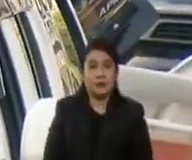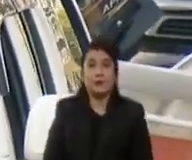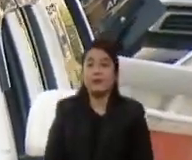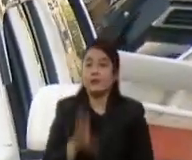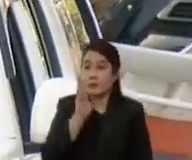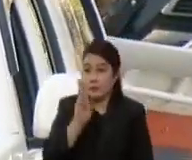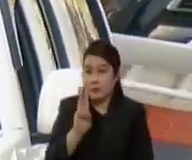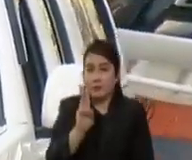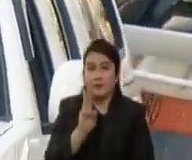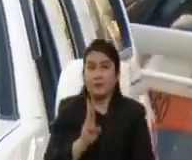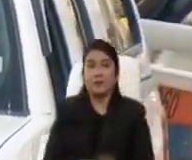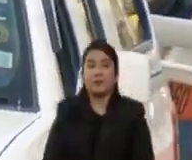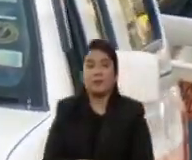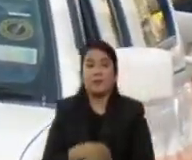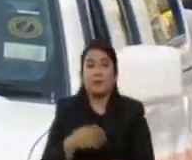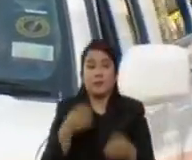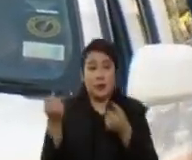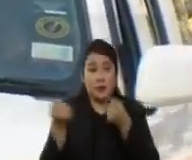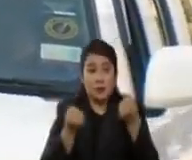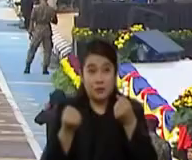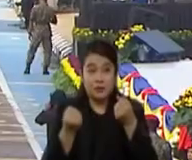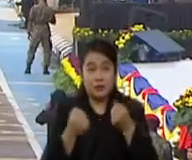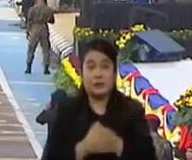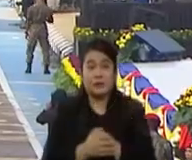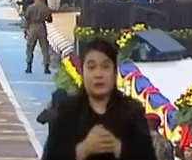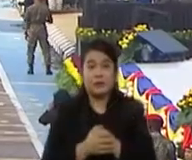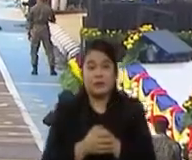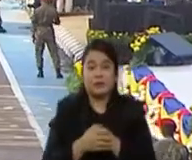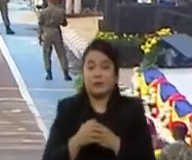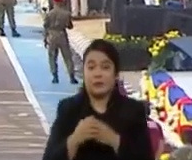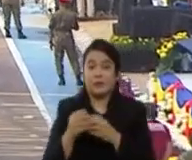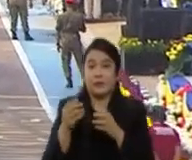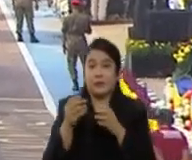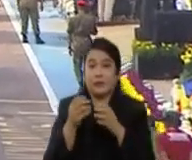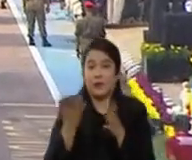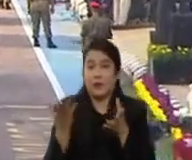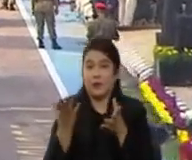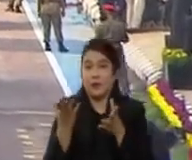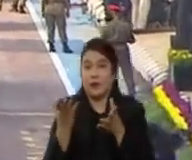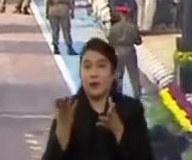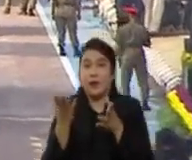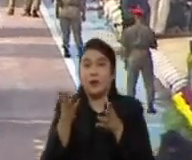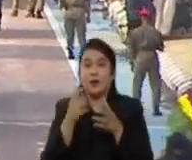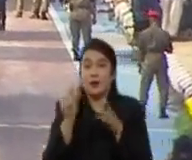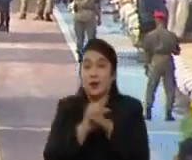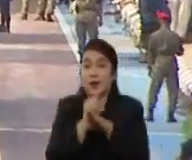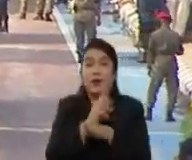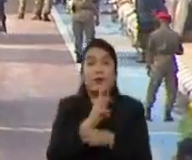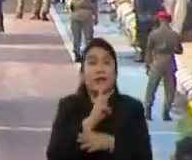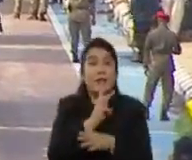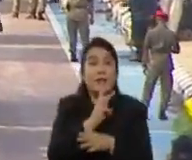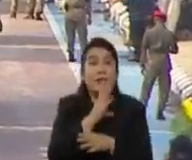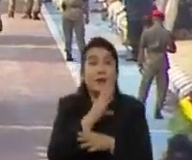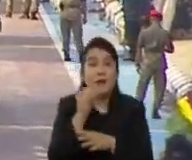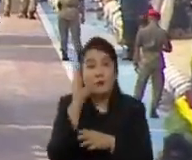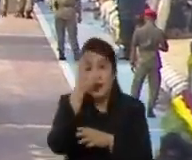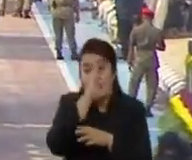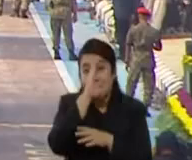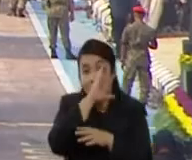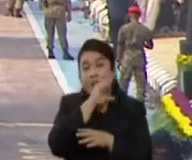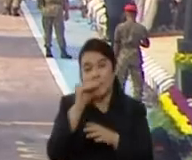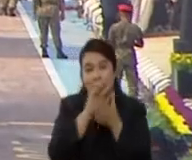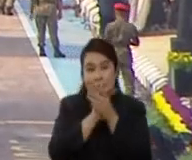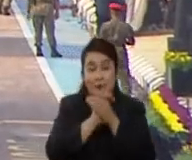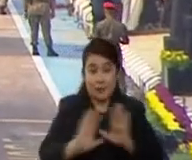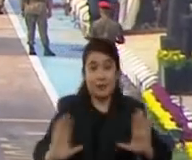6 unit Water Rescue Vehicle merupakan kenderaan menyelamat di air yang digunakan dalam operasi mencari dan menyelamat,